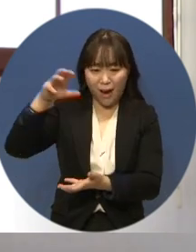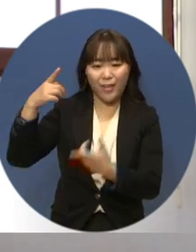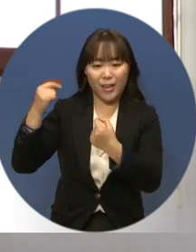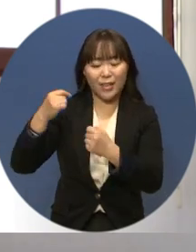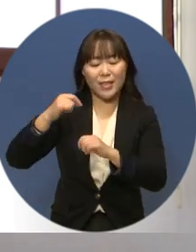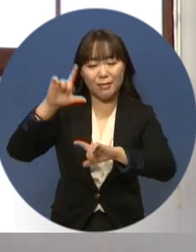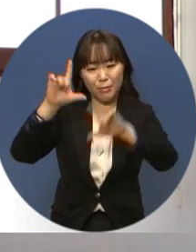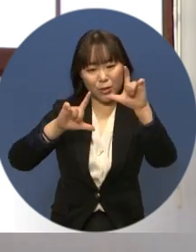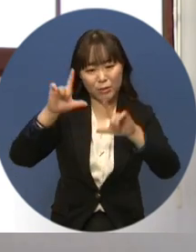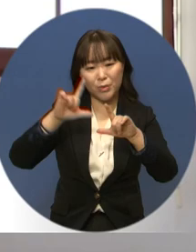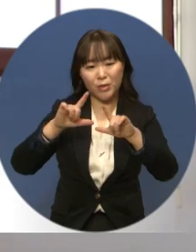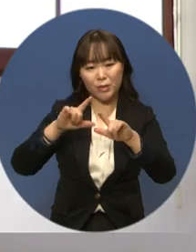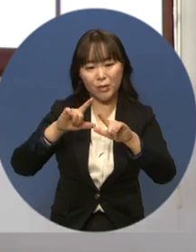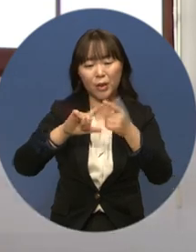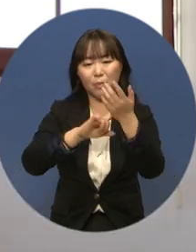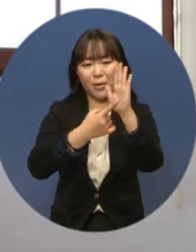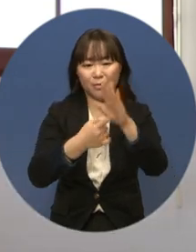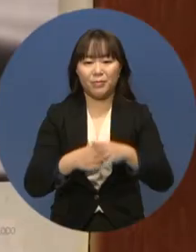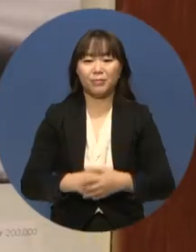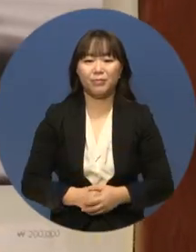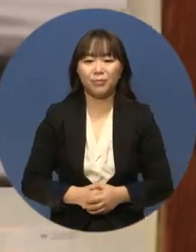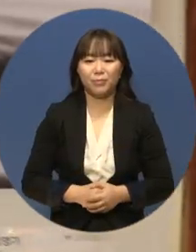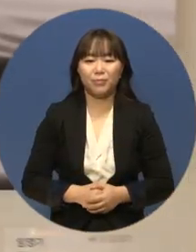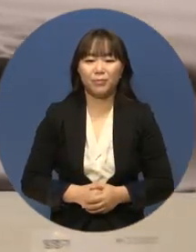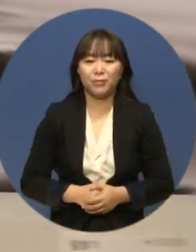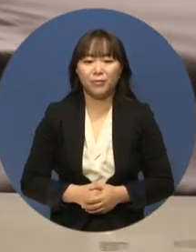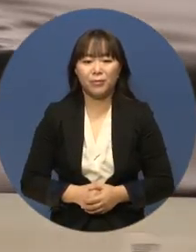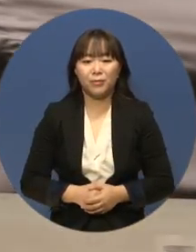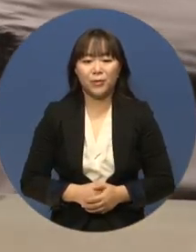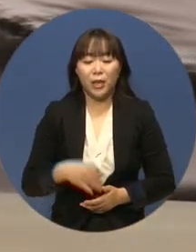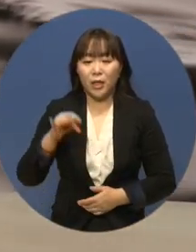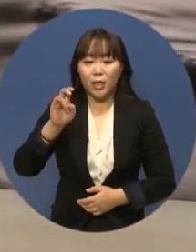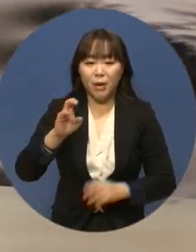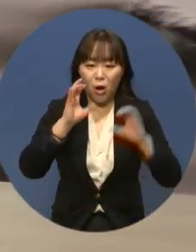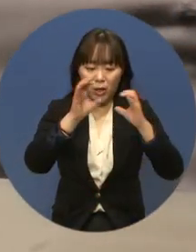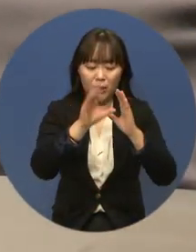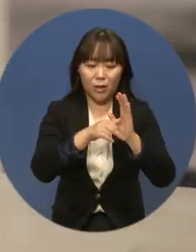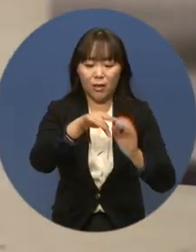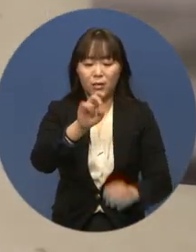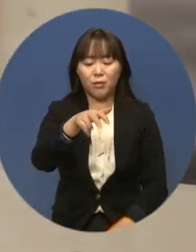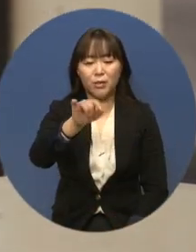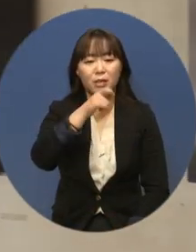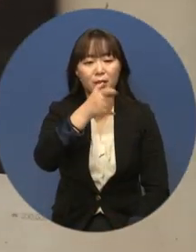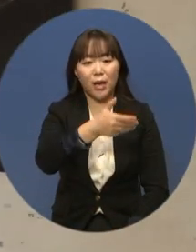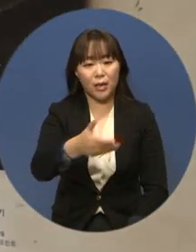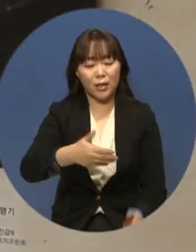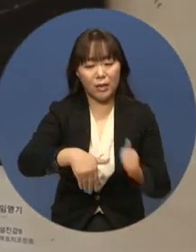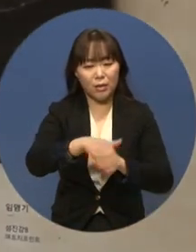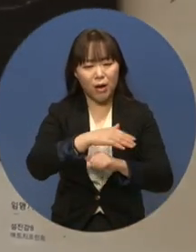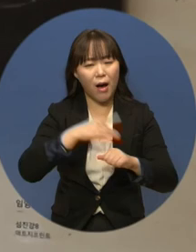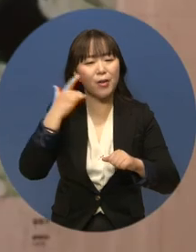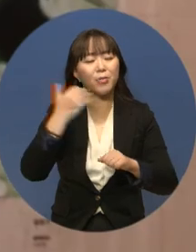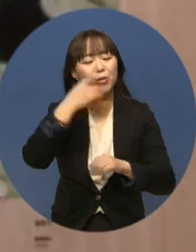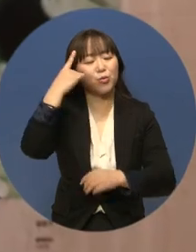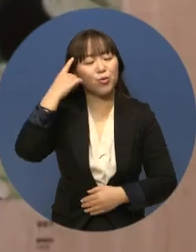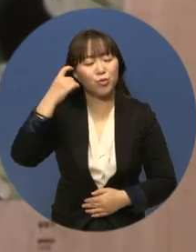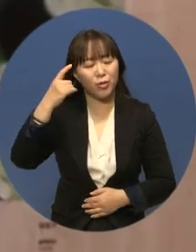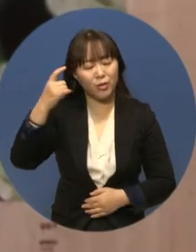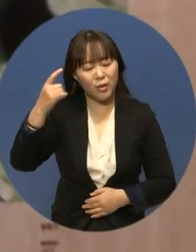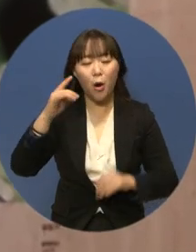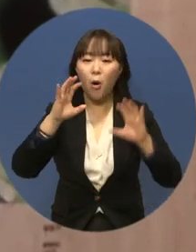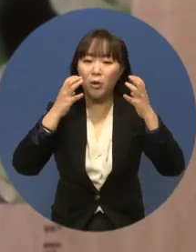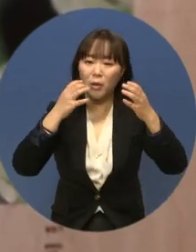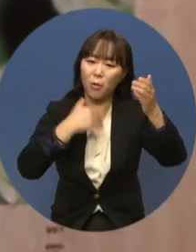이미지들로 전시를 지금 진행하고 있습니다. 임 작가는 유년 시절 섬진강에서의 아름다웠던 추억의